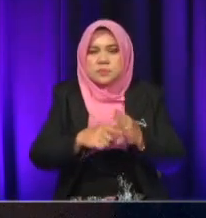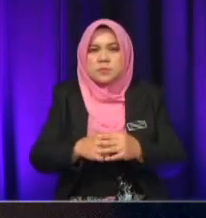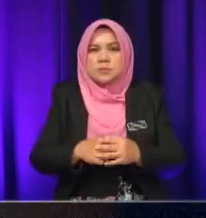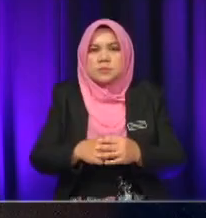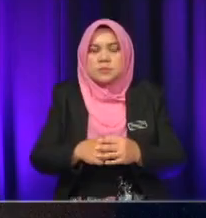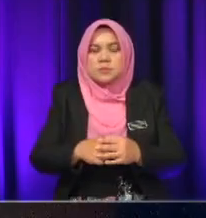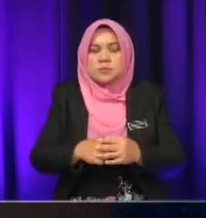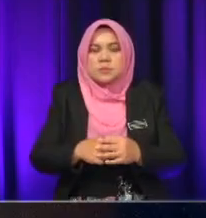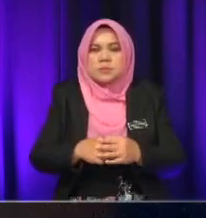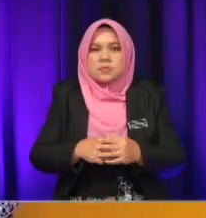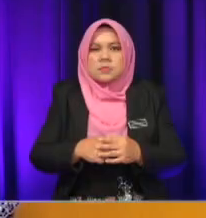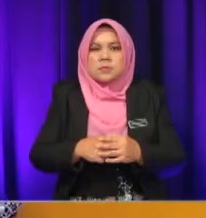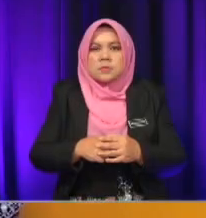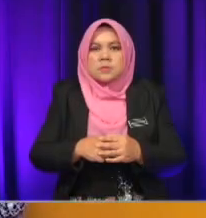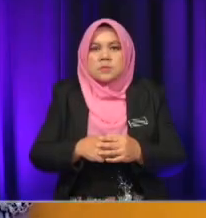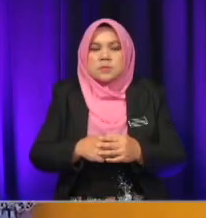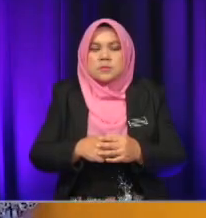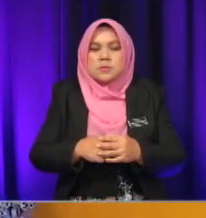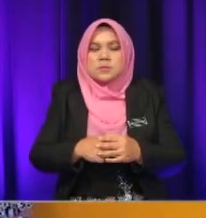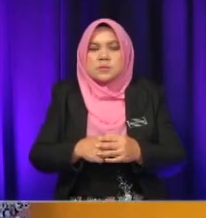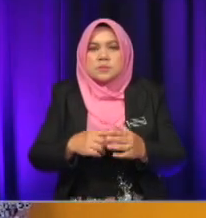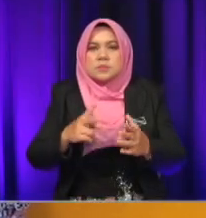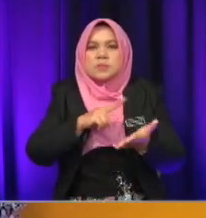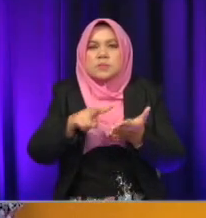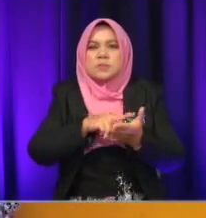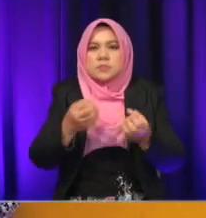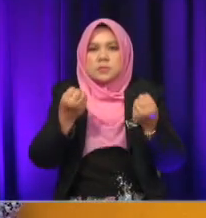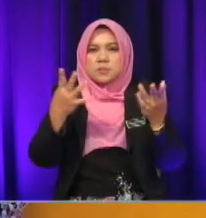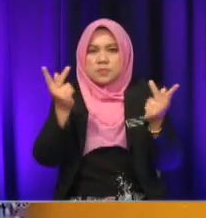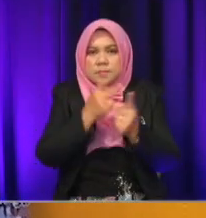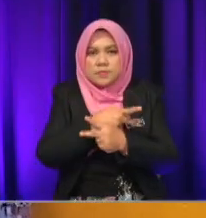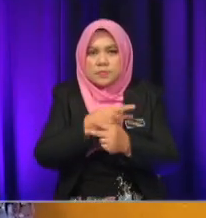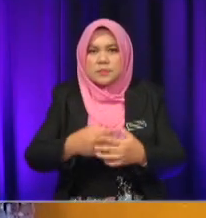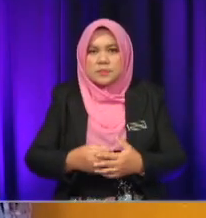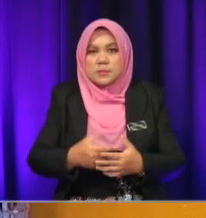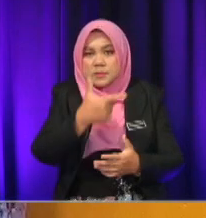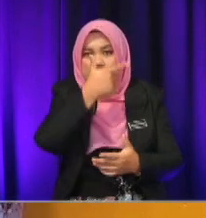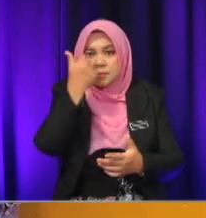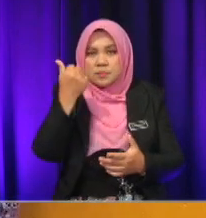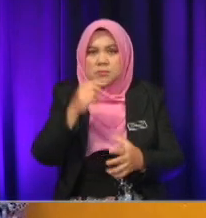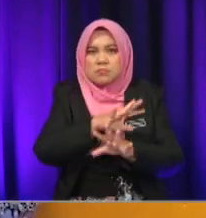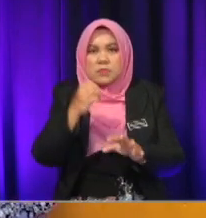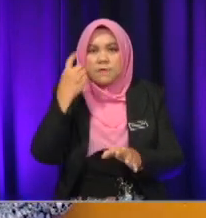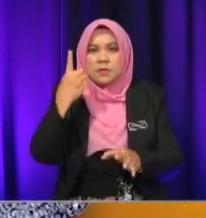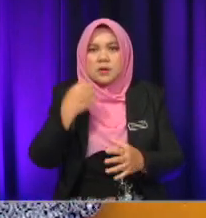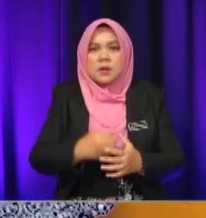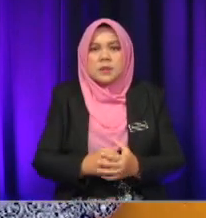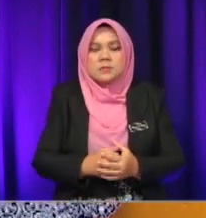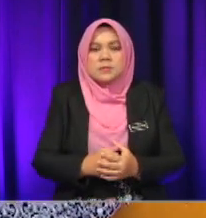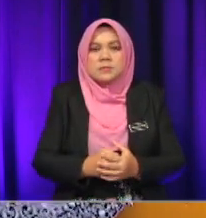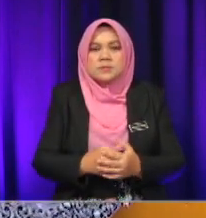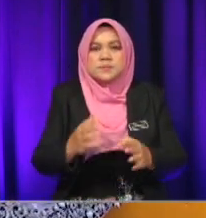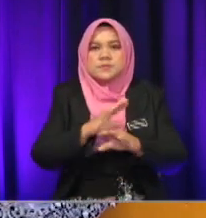media-media yang sedia ada ni, media masa ni, kita kena baca banyak kali pun ada. Betul cikgu. Sebab tak faham. Dia